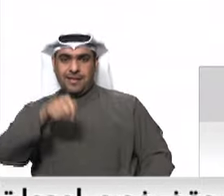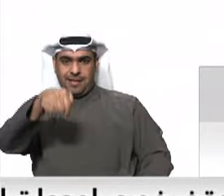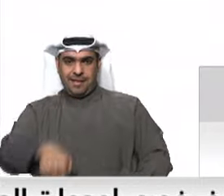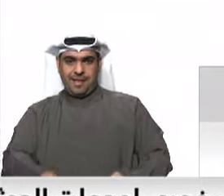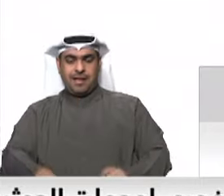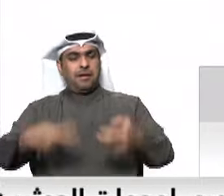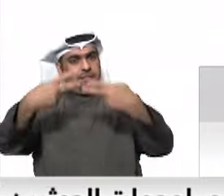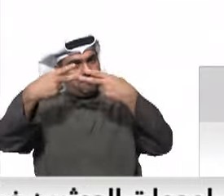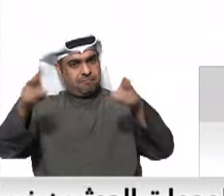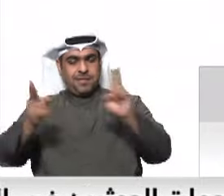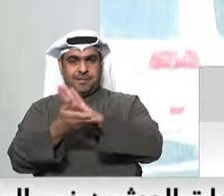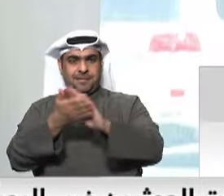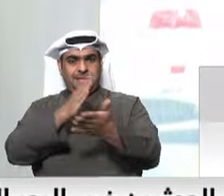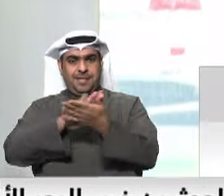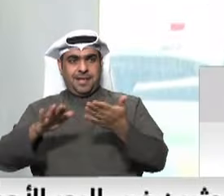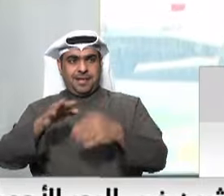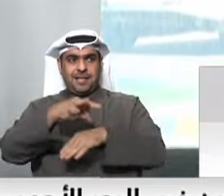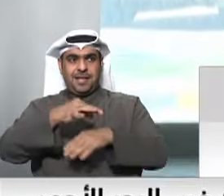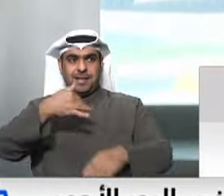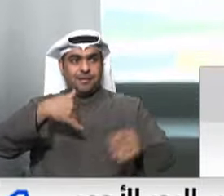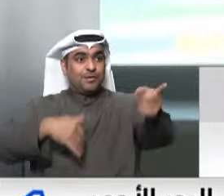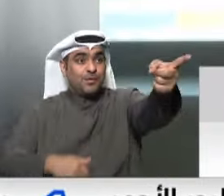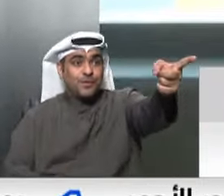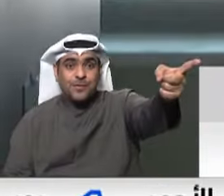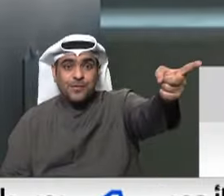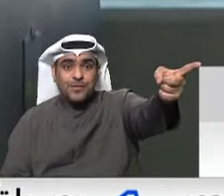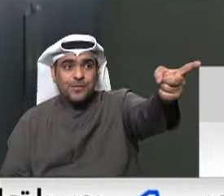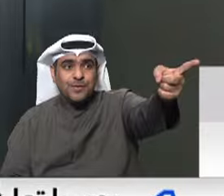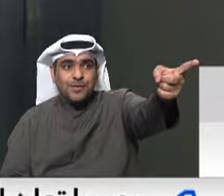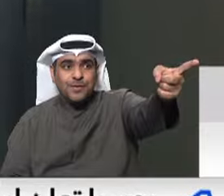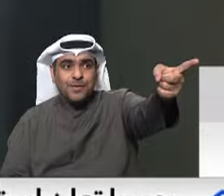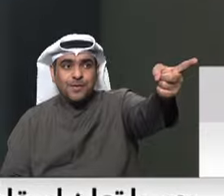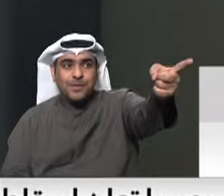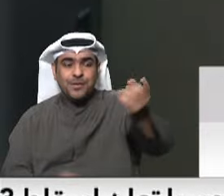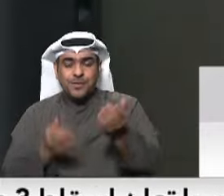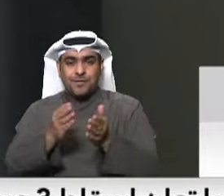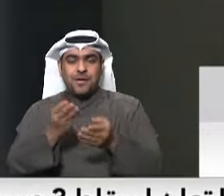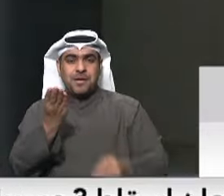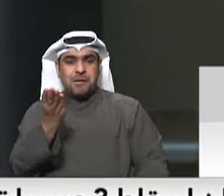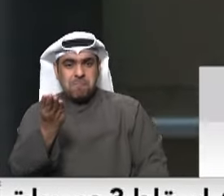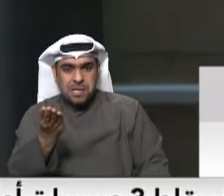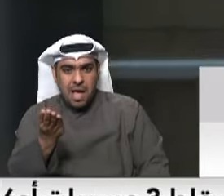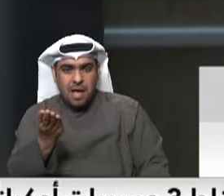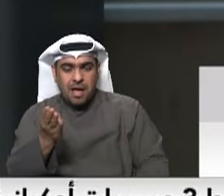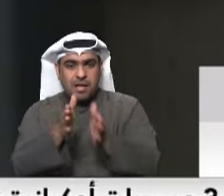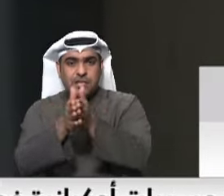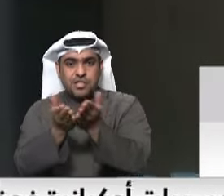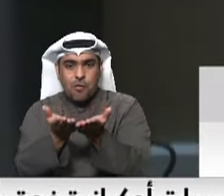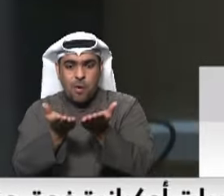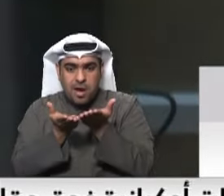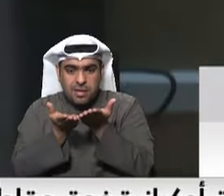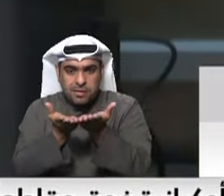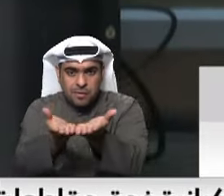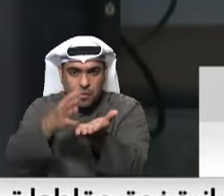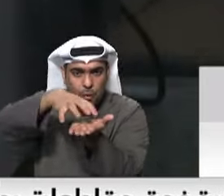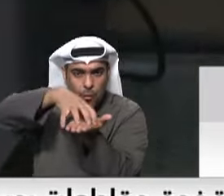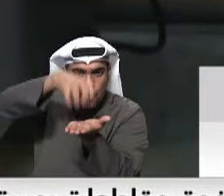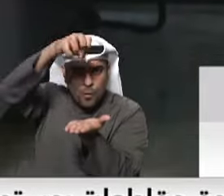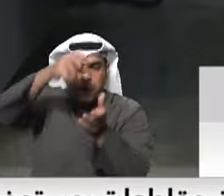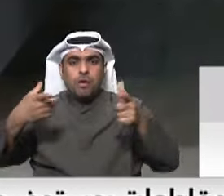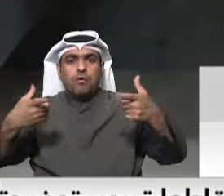يقدم خدماته للمواطنين على مدار الساعة في مبنى الإدارة العامة للجنسية والجوازات الجديد